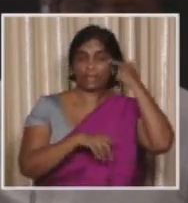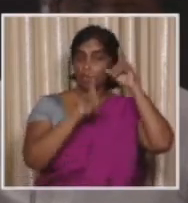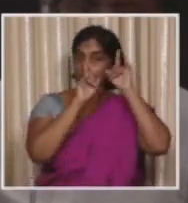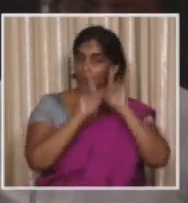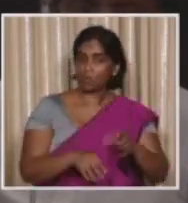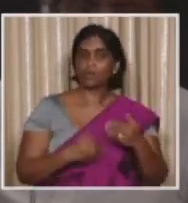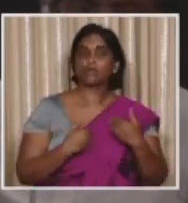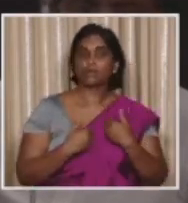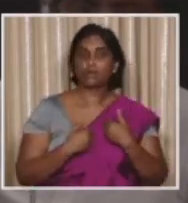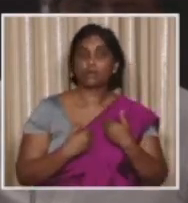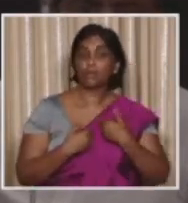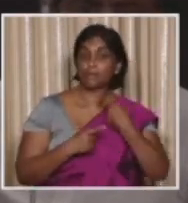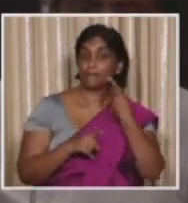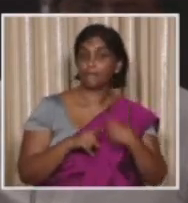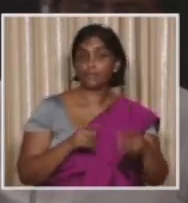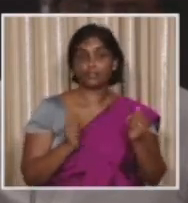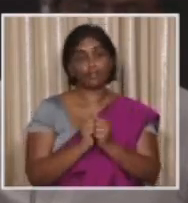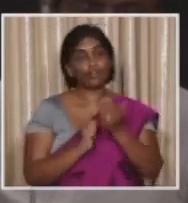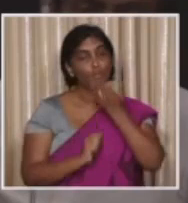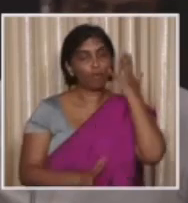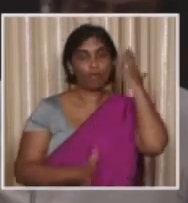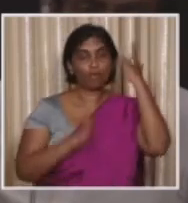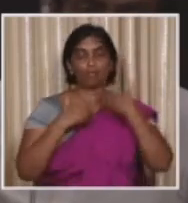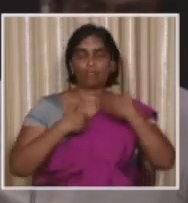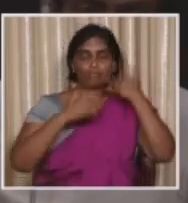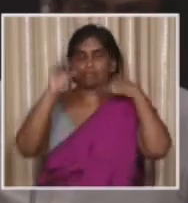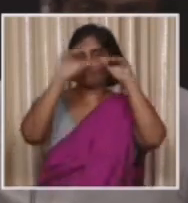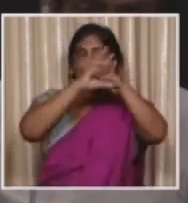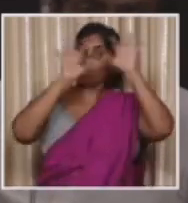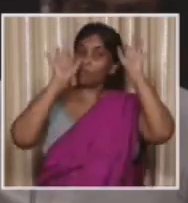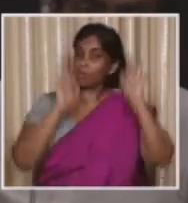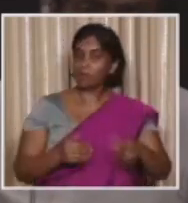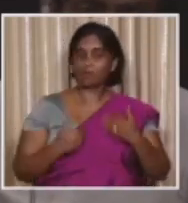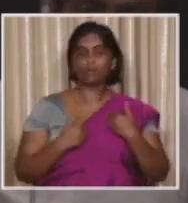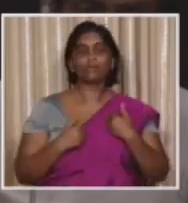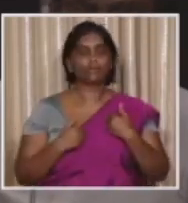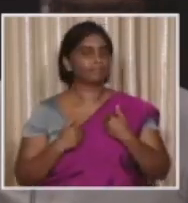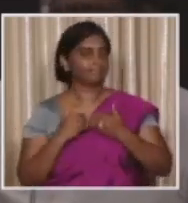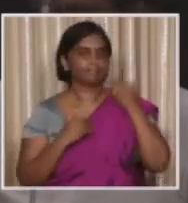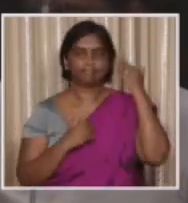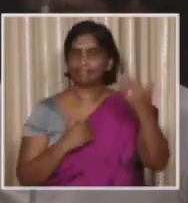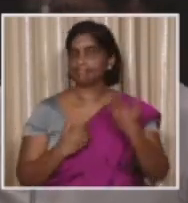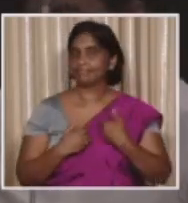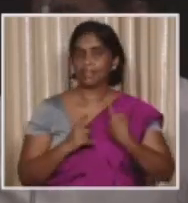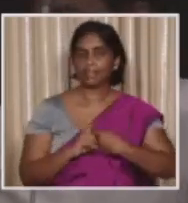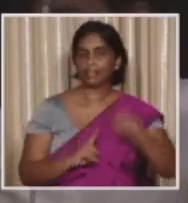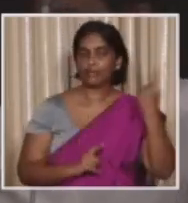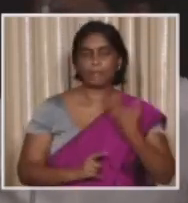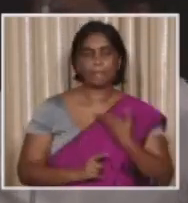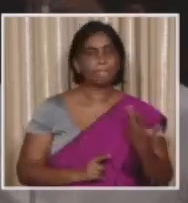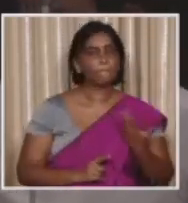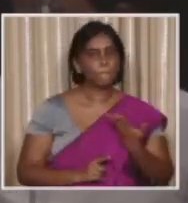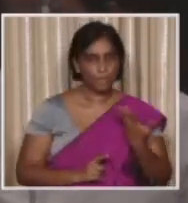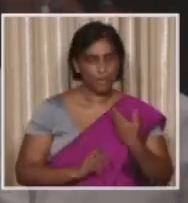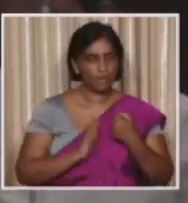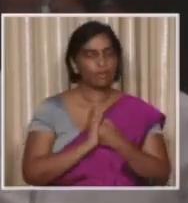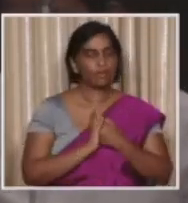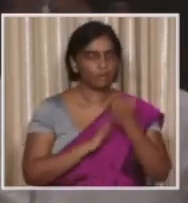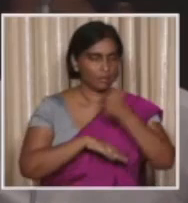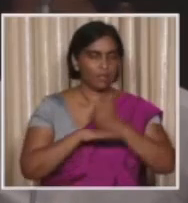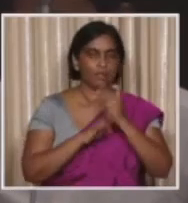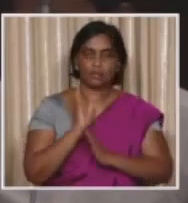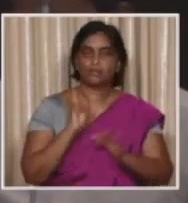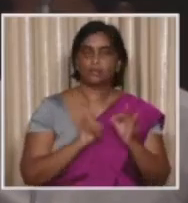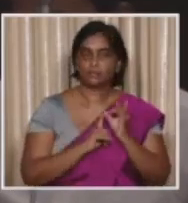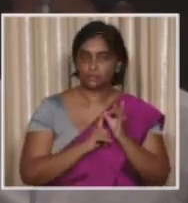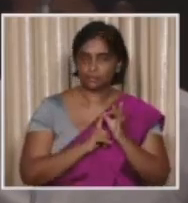ඉඳලා අපිට විතරක් මේක කරන්න පුළුවන් අපි ලෝකෙට විරුද්ධ වෙන්නේ නැහැ කියලා හිටියොත් එහෙම කවදාක්වත් අපේ රට දියුණු වෙන්න පුළුවන් කමක් නැහැ ගරු මුලාසනේ